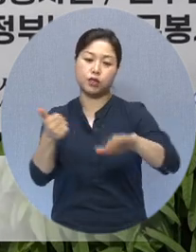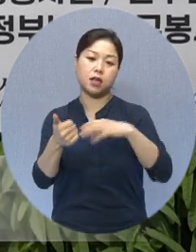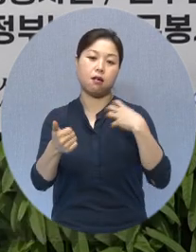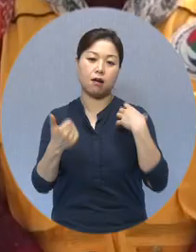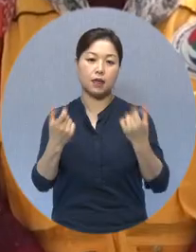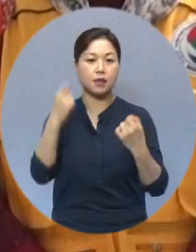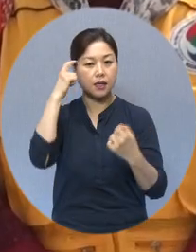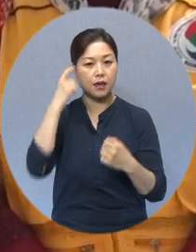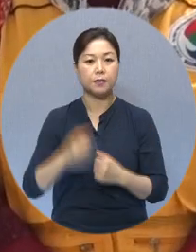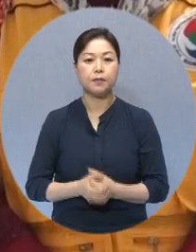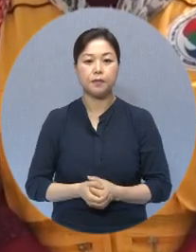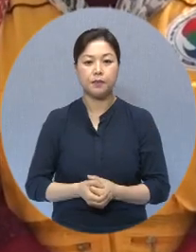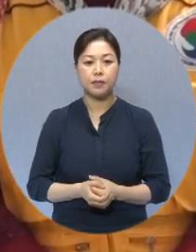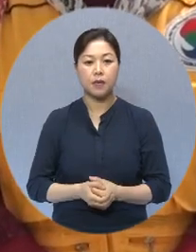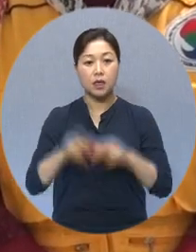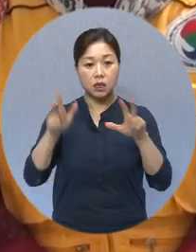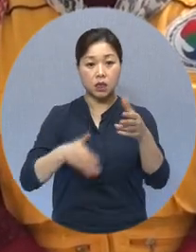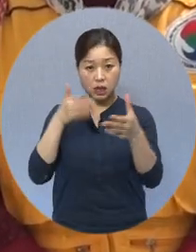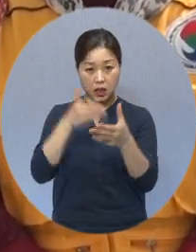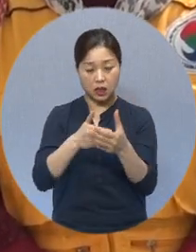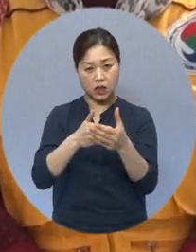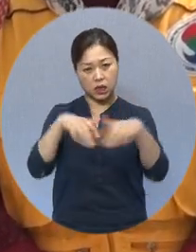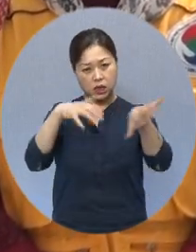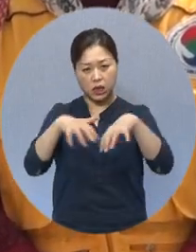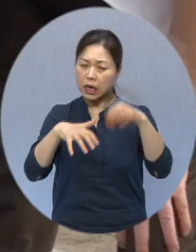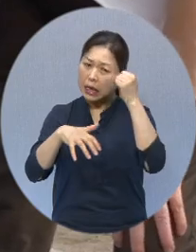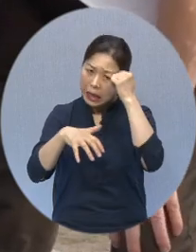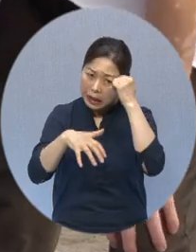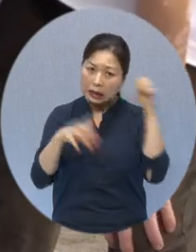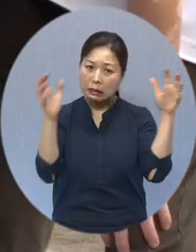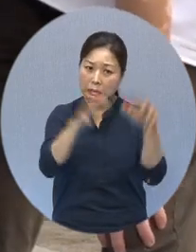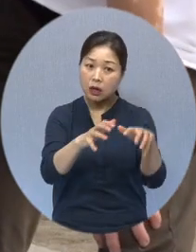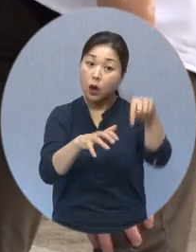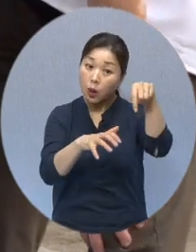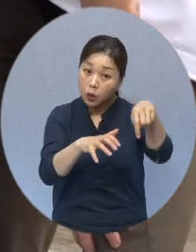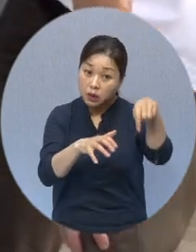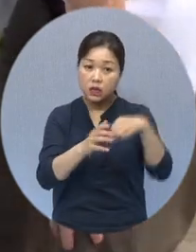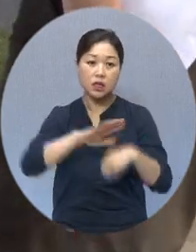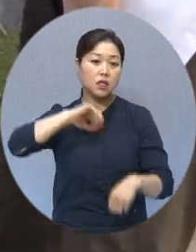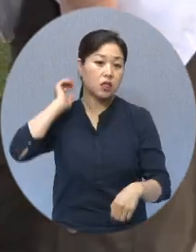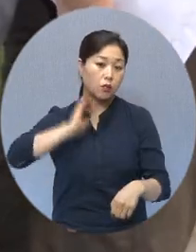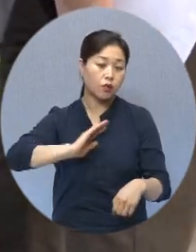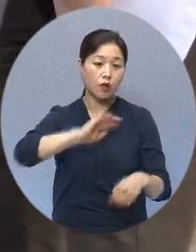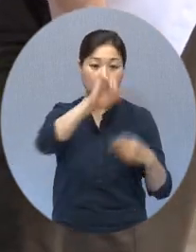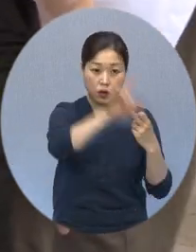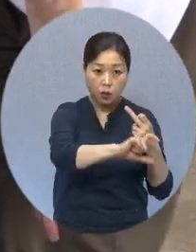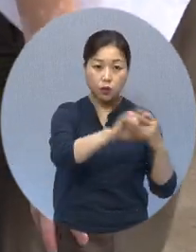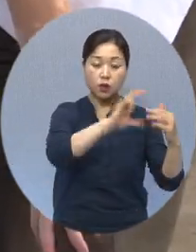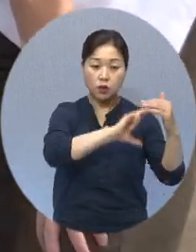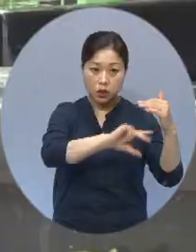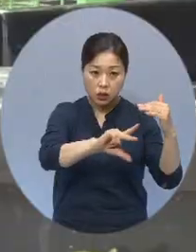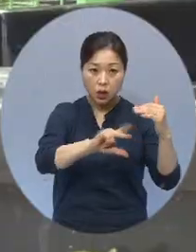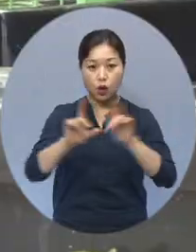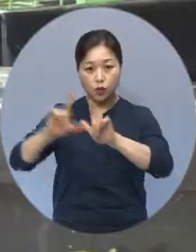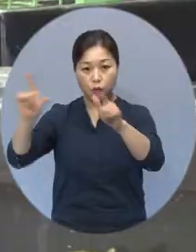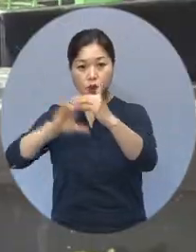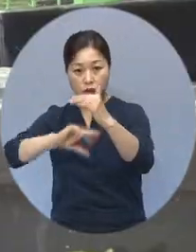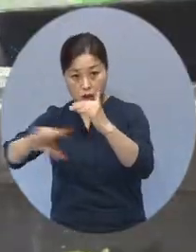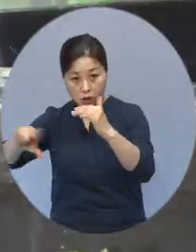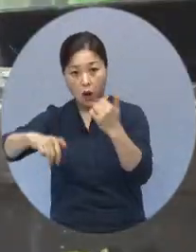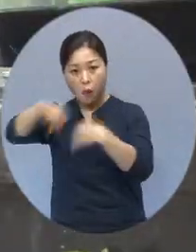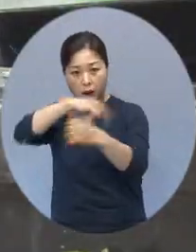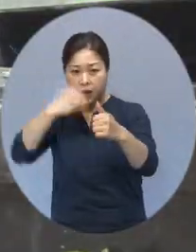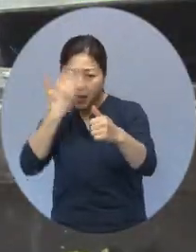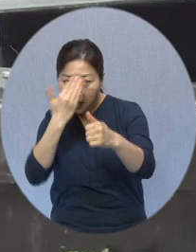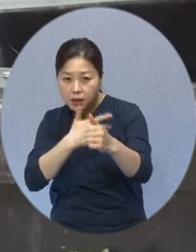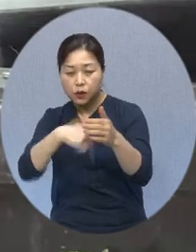임무라고 생각을 합니다. 그동안 노숙인 밀집 지역인 의정부 서부역과 동부역의 환경 개선을 위해 대청소를